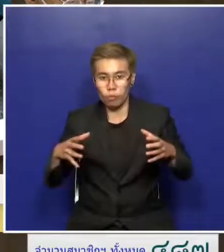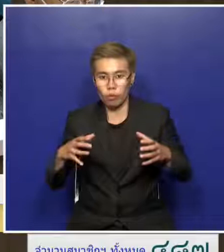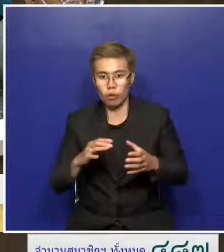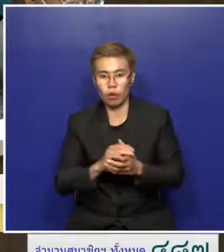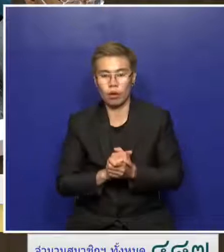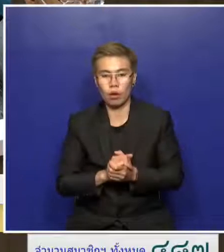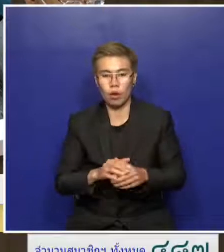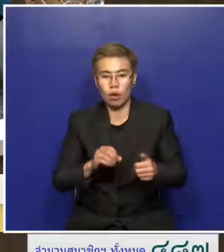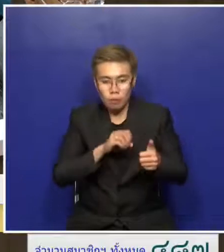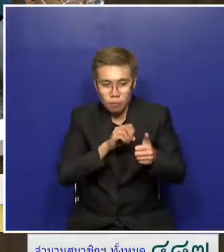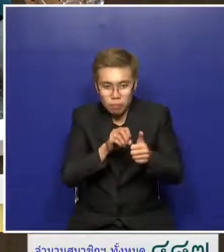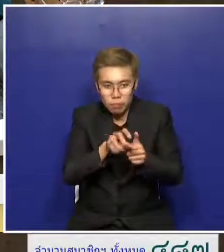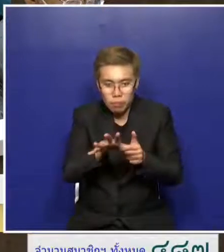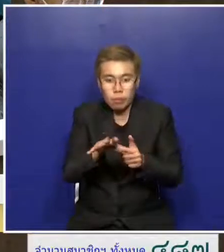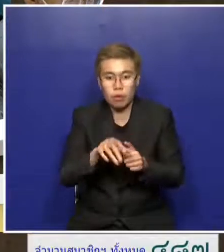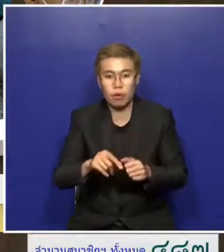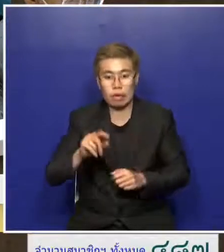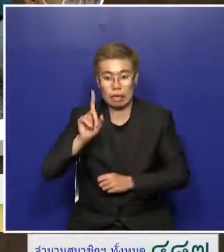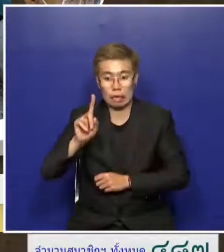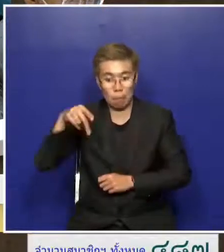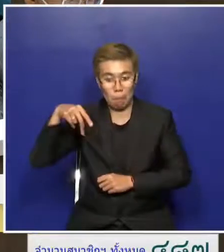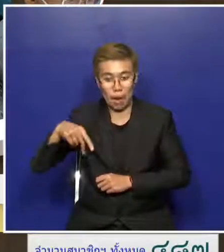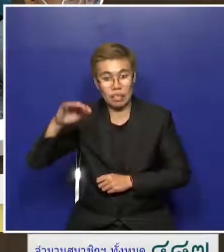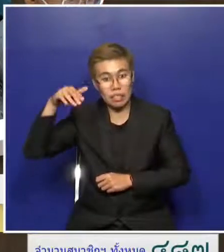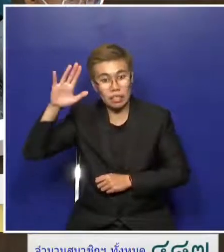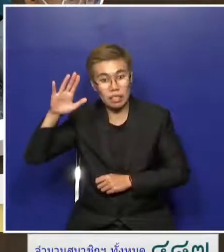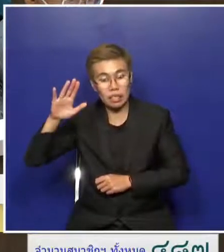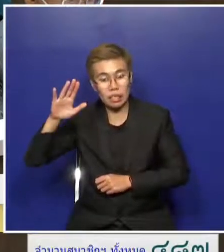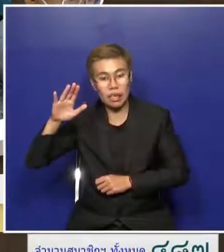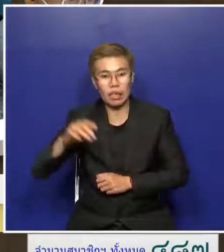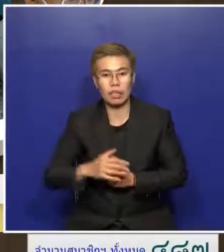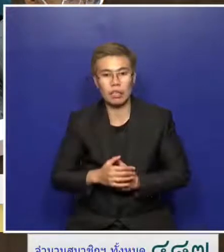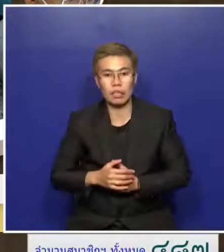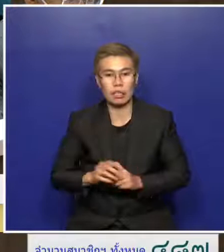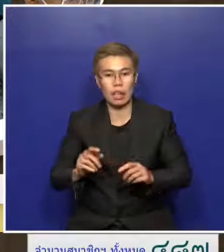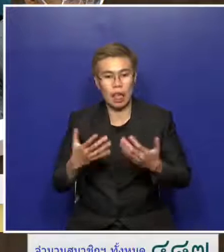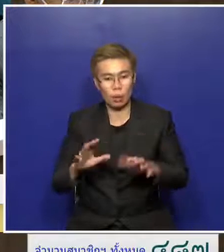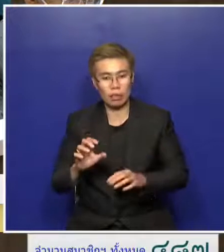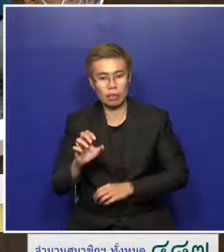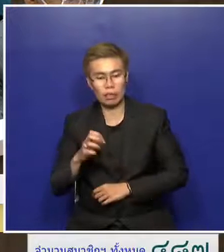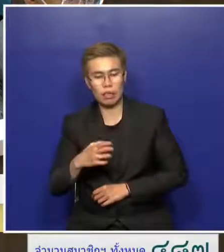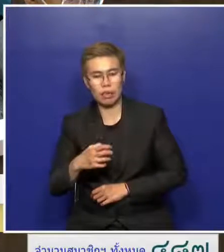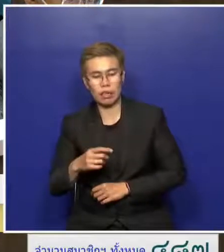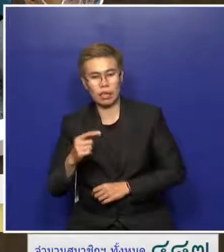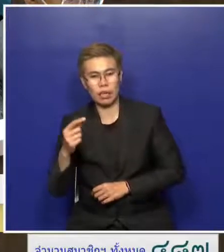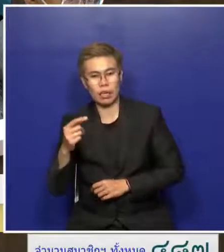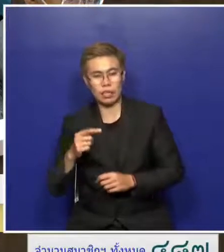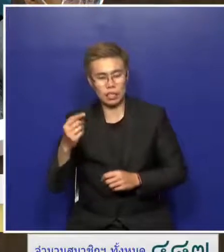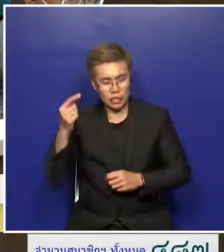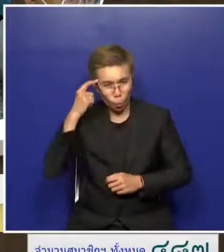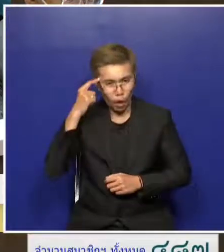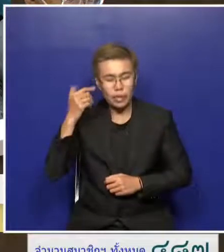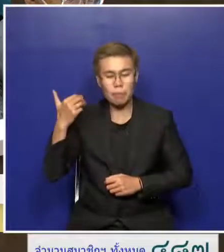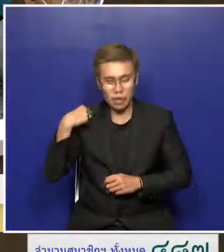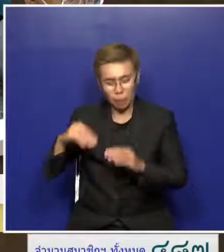เ recognizingถึงพันรายเศทและยังไมมทีท่าว่าจะ หมดแค่นี้นะครับ